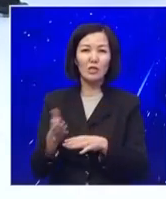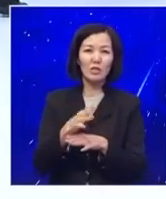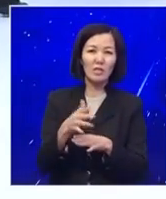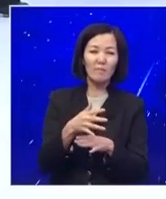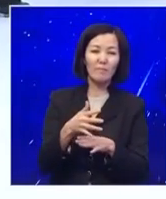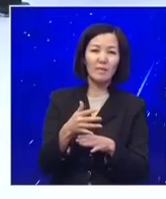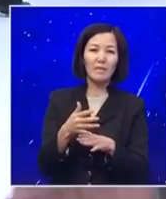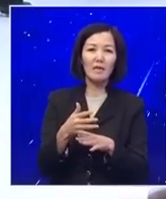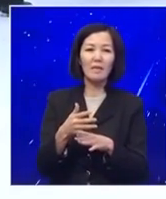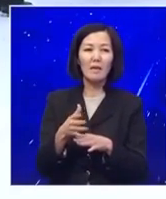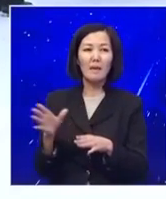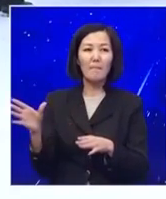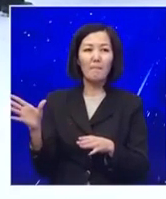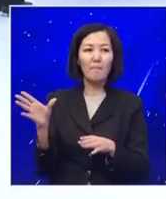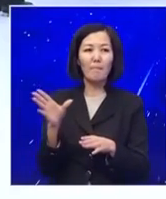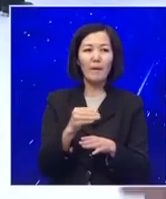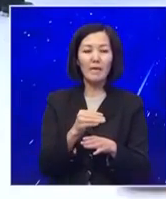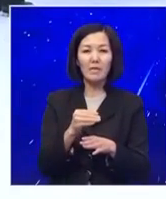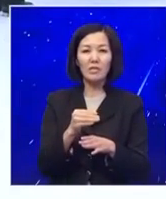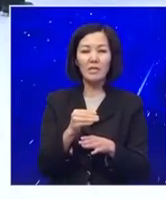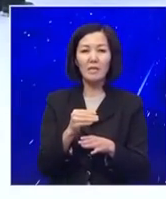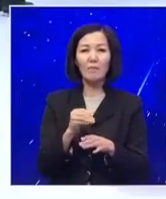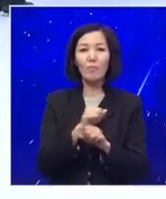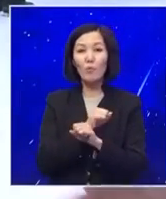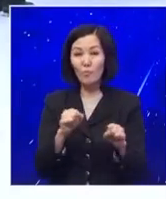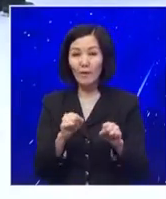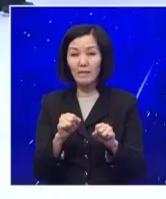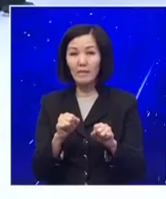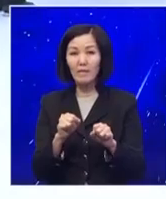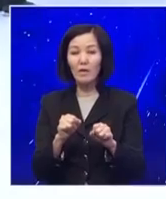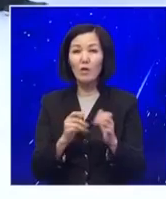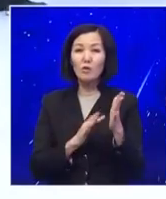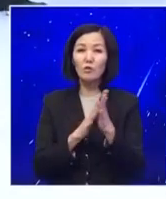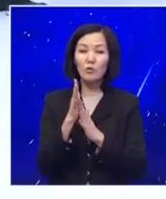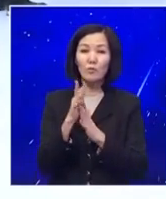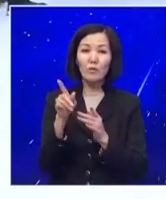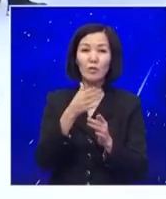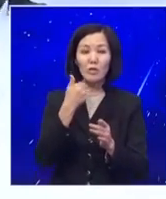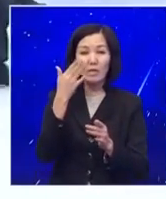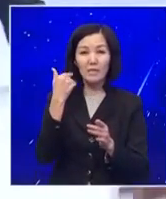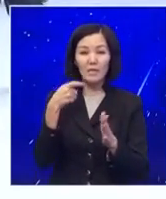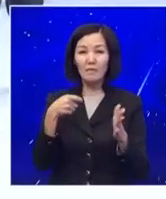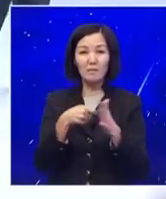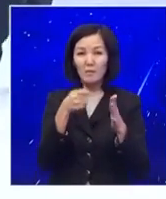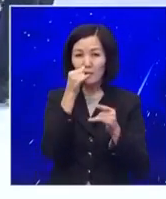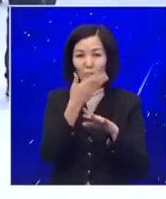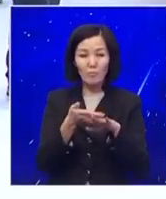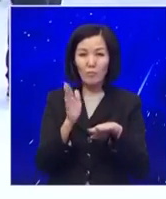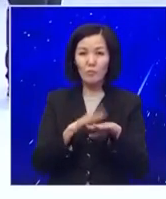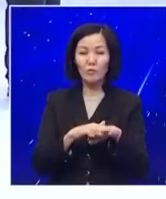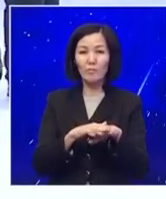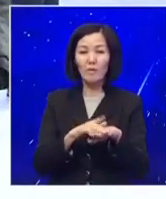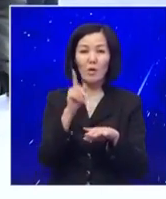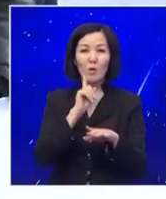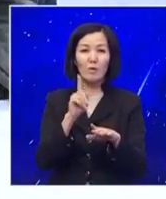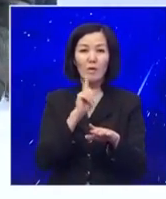Бұлай барсақ та қуғын, бұлай барсақ та қуғын. Оның шөбі деген жазда мал жемейді. Біз жазда басқа жерден арендаға